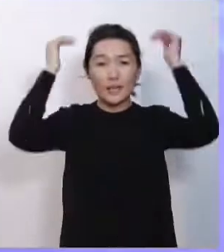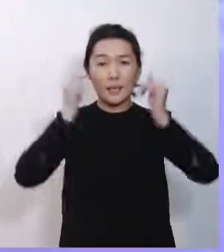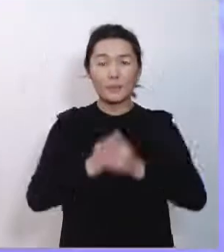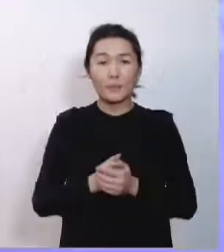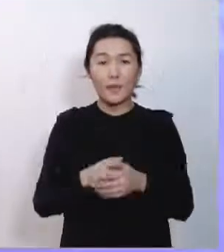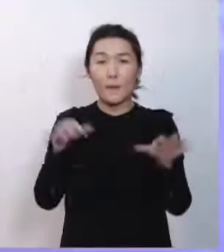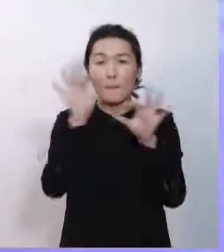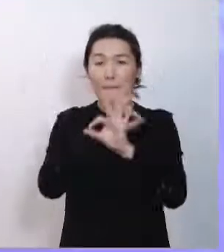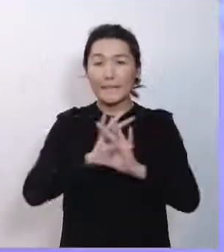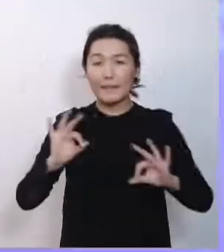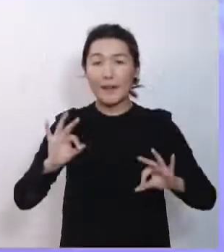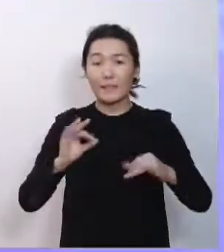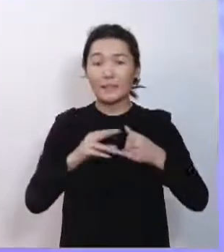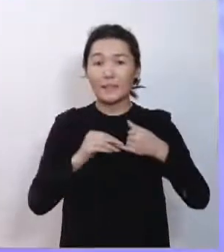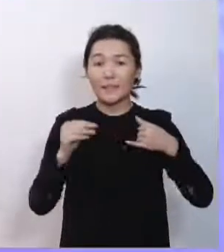прекрасно на земле,